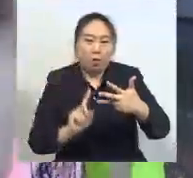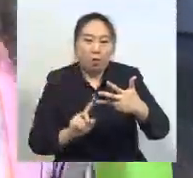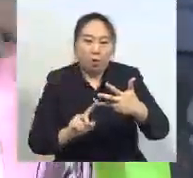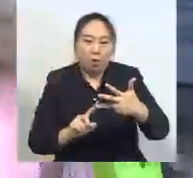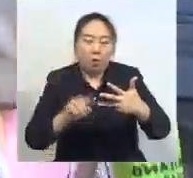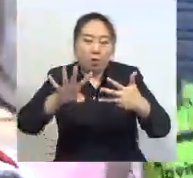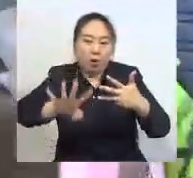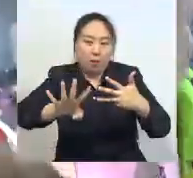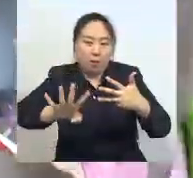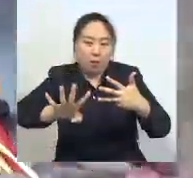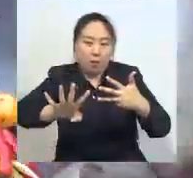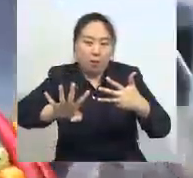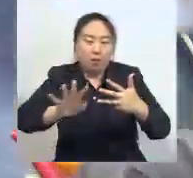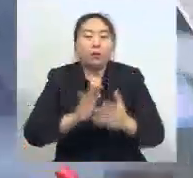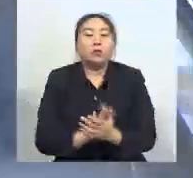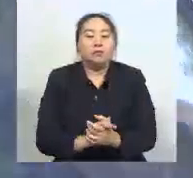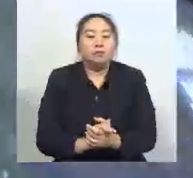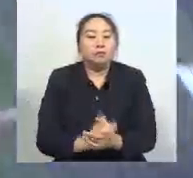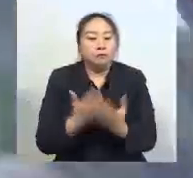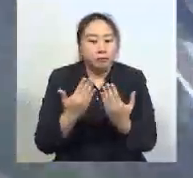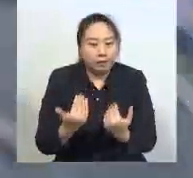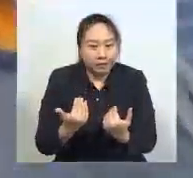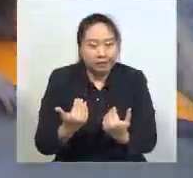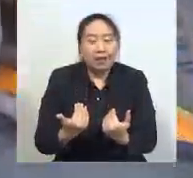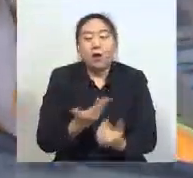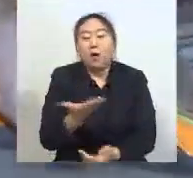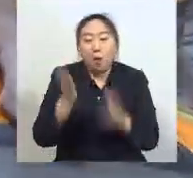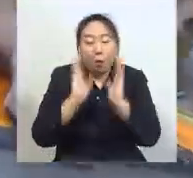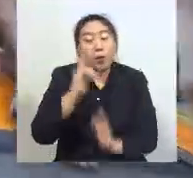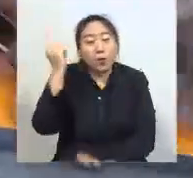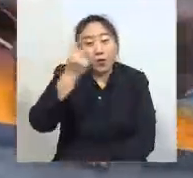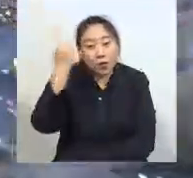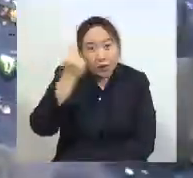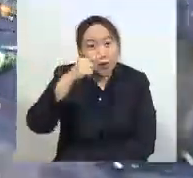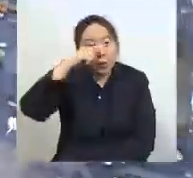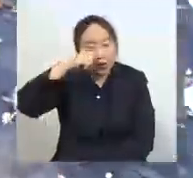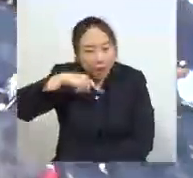ลา16นาฬิกาซึ่งก็ได้รับความสนใจจากบรรดานักท่องเที่ยวทั้งชาว